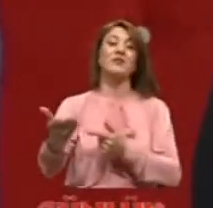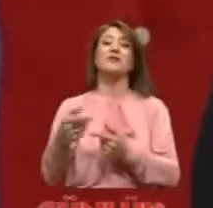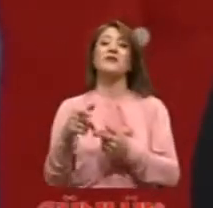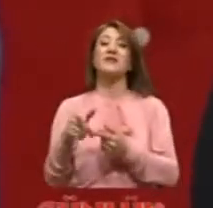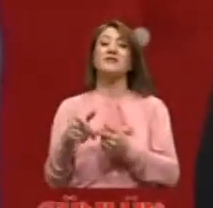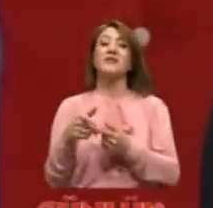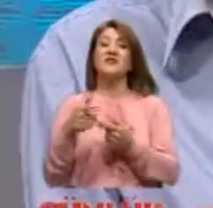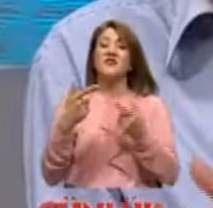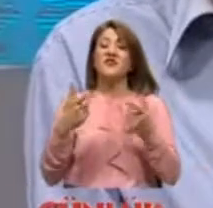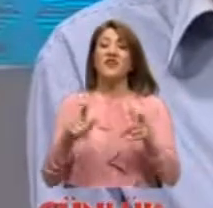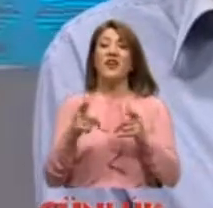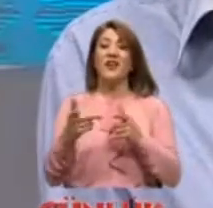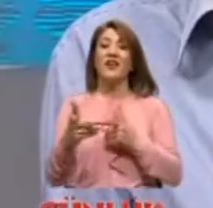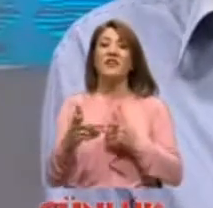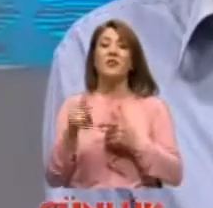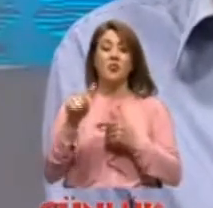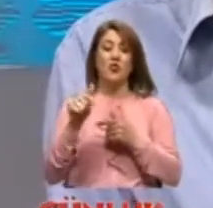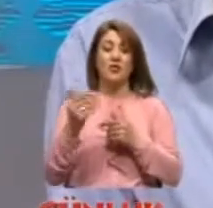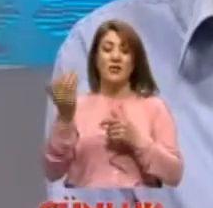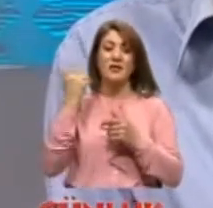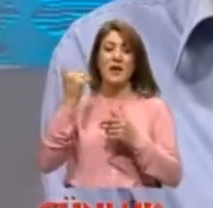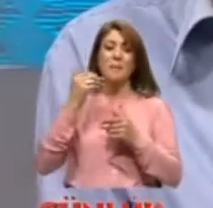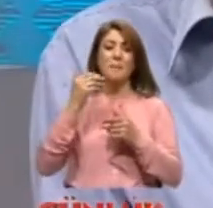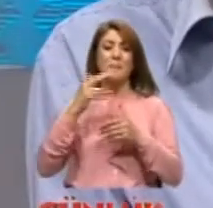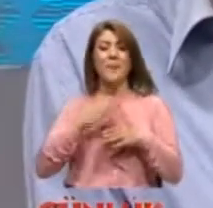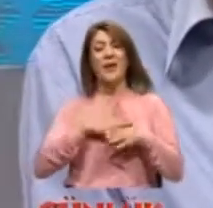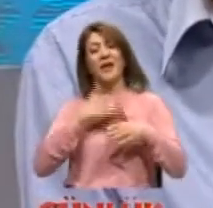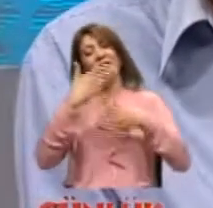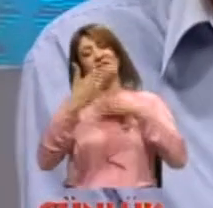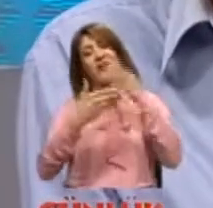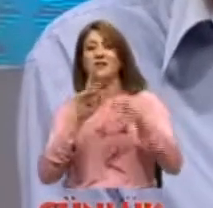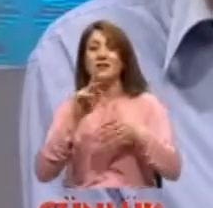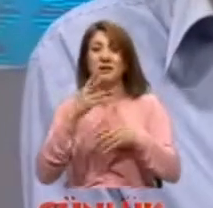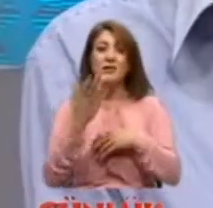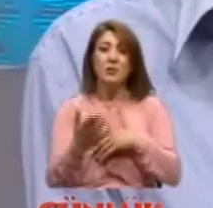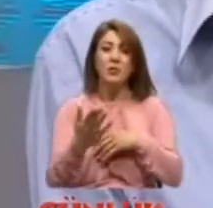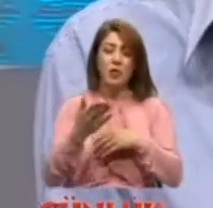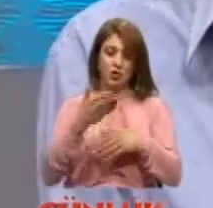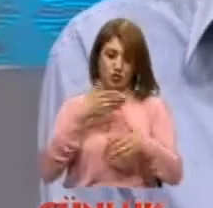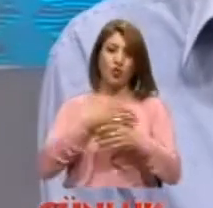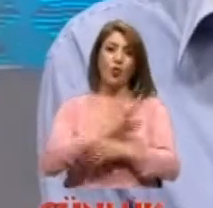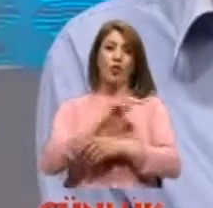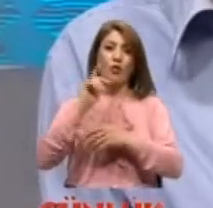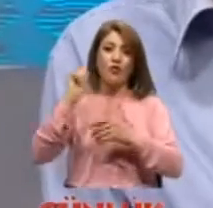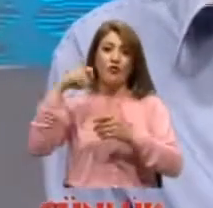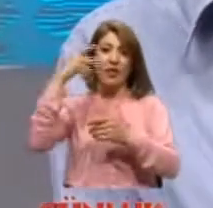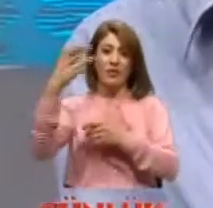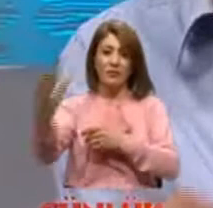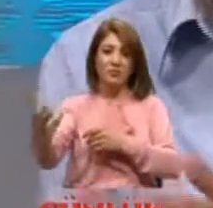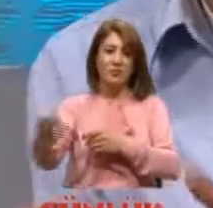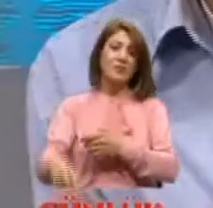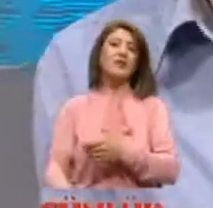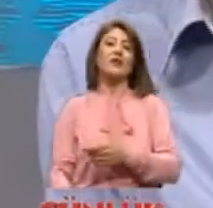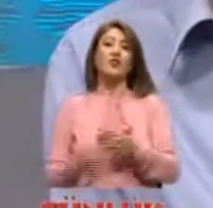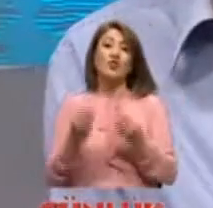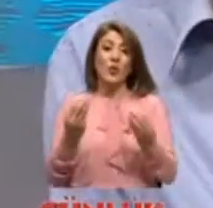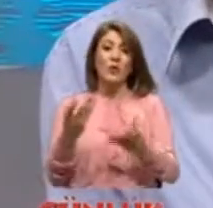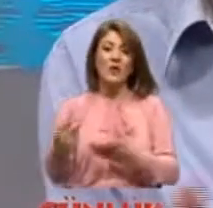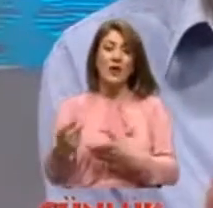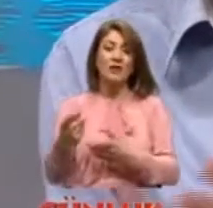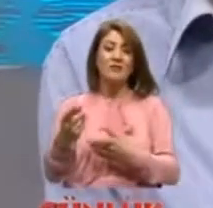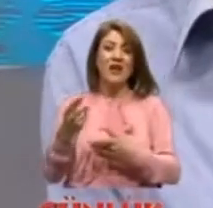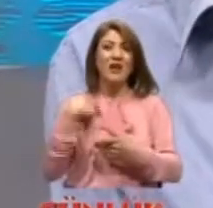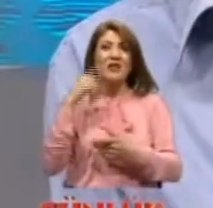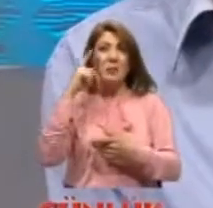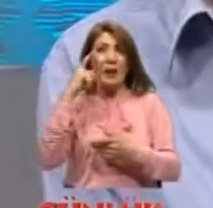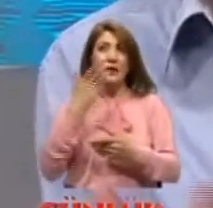türünde. Amaç, hatta yani, içeride dediler bu masal uyarlaması mı diye. Değil, gerçekten film ve çok güzel bence. Hani mantıksız